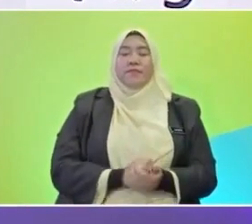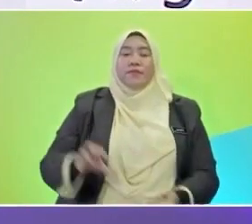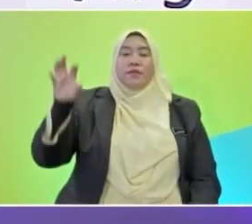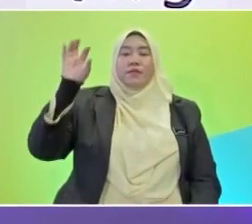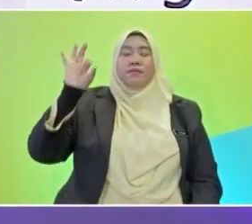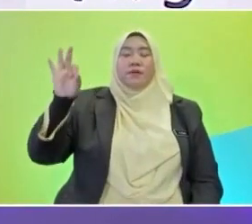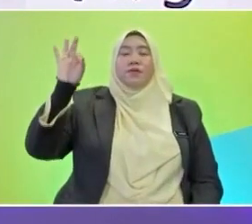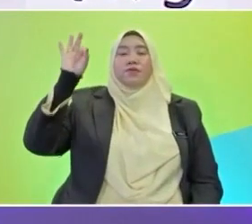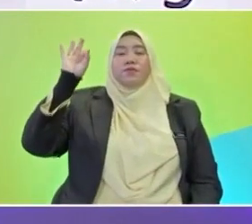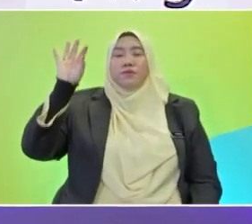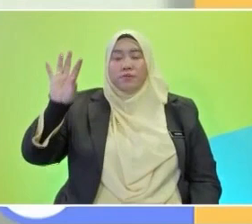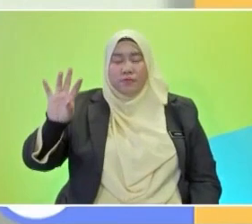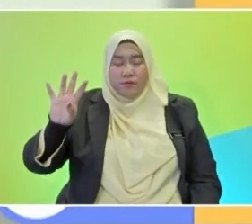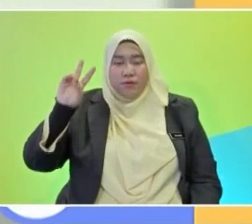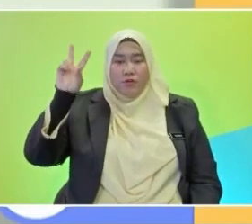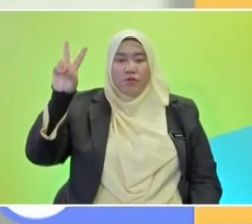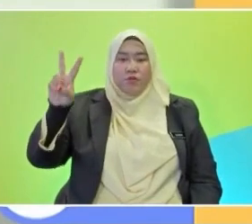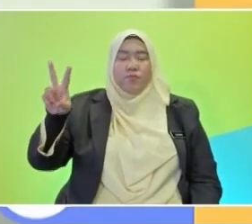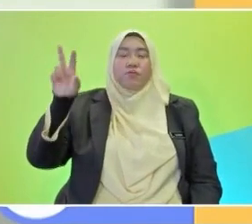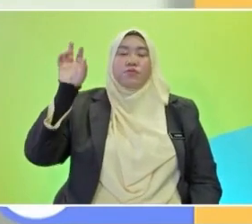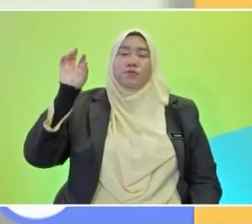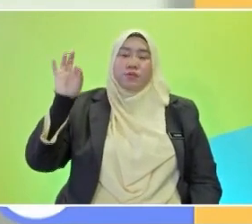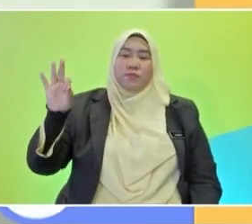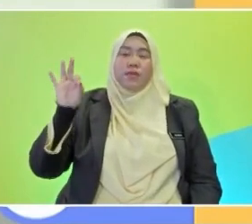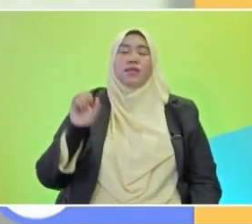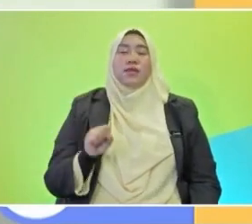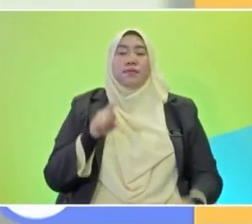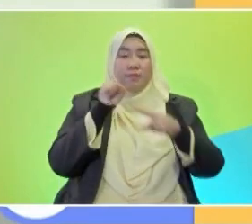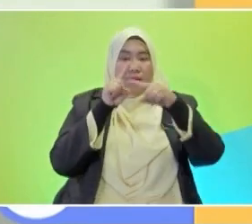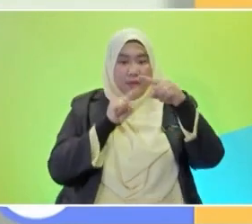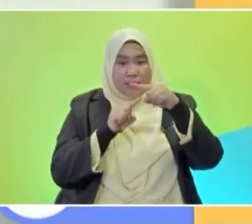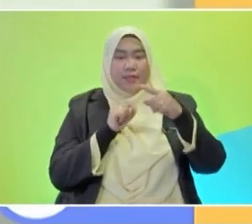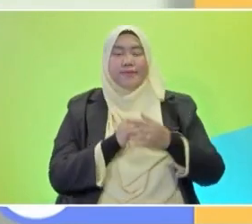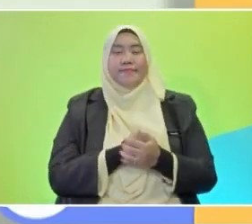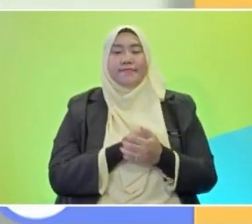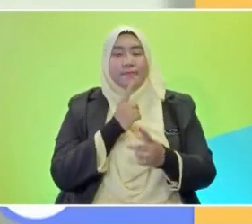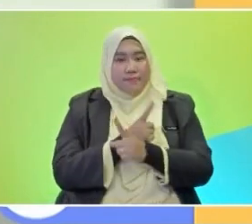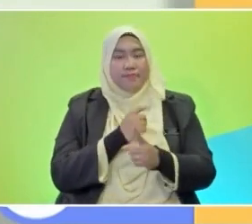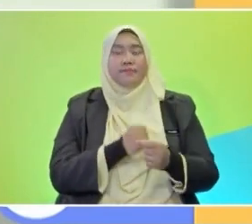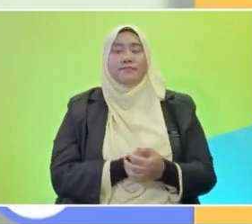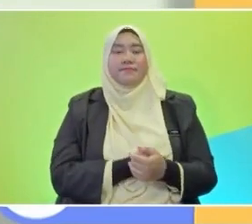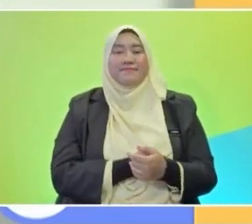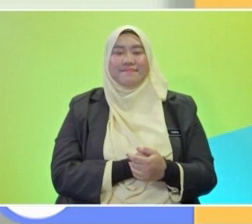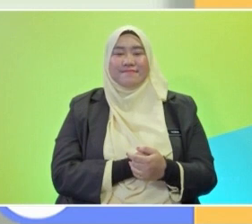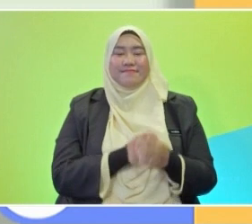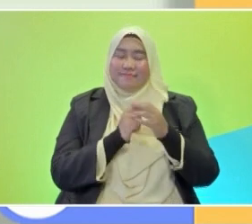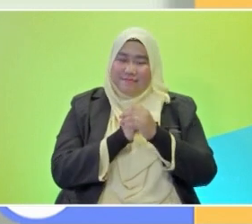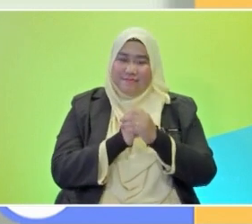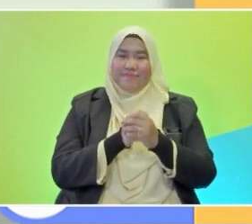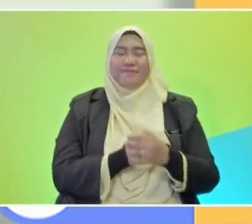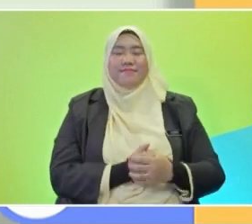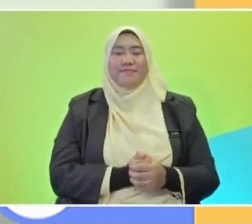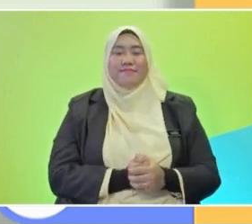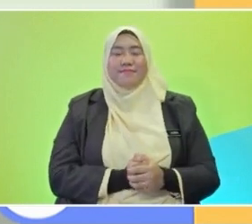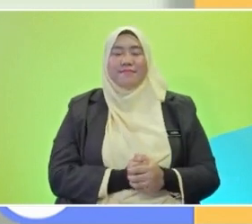bagi anu sama dengan 23 operasi apa bagi bagus bagi ingat pun tanya baik